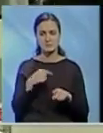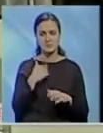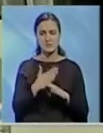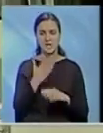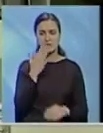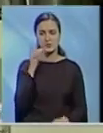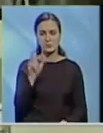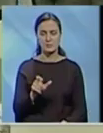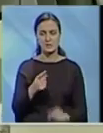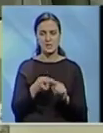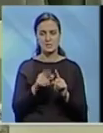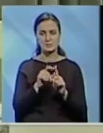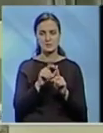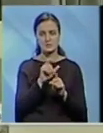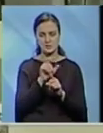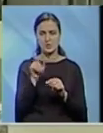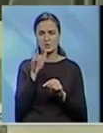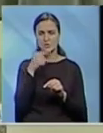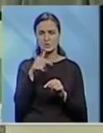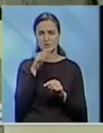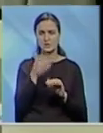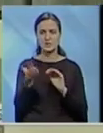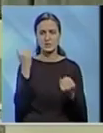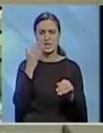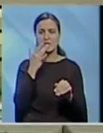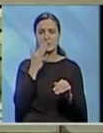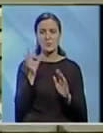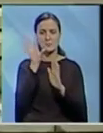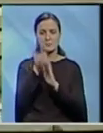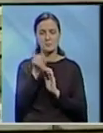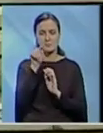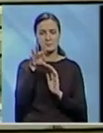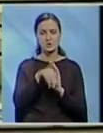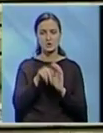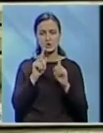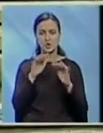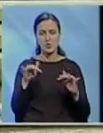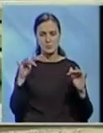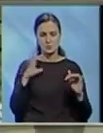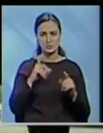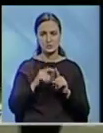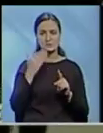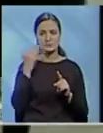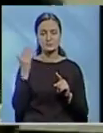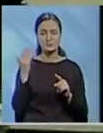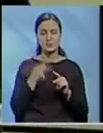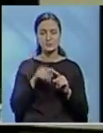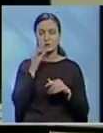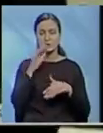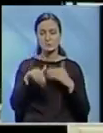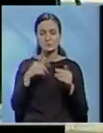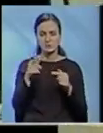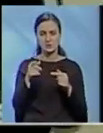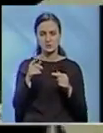ვარ ევროპელი“. ეს ფრაზა ზურაბ ჟვანიამ 20 წლის წინ ევროპის საბჭოს საპარლამენტო ასამბლეის ხდომაზე წარმოთქვა, მას შემდეგ რაც